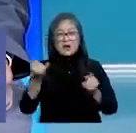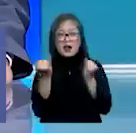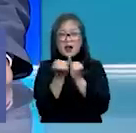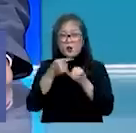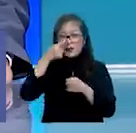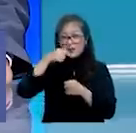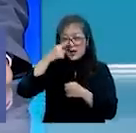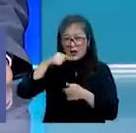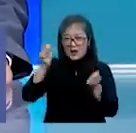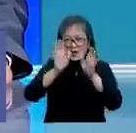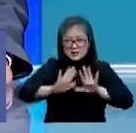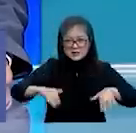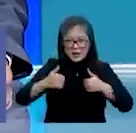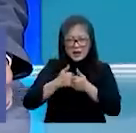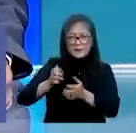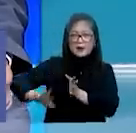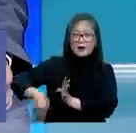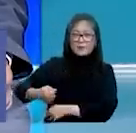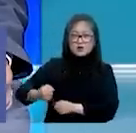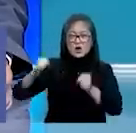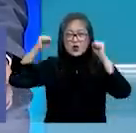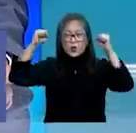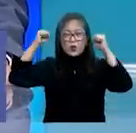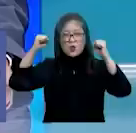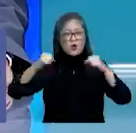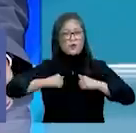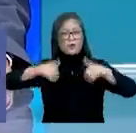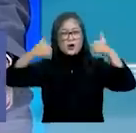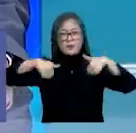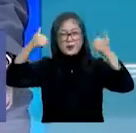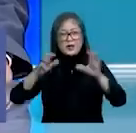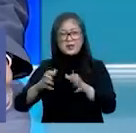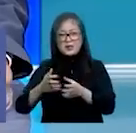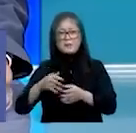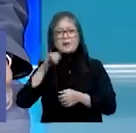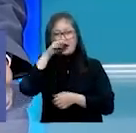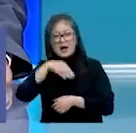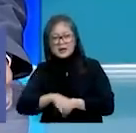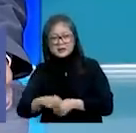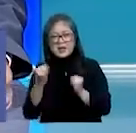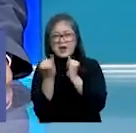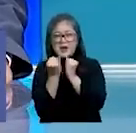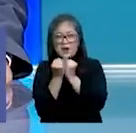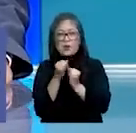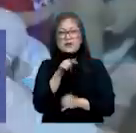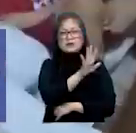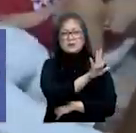Games Kamboja sorak-sorai pecah saat timnas garuda mengalahkan tim gajah perang dengan skor akhir 5-2